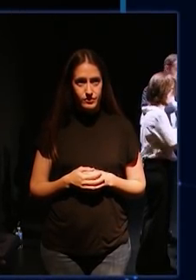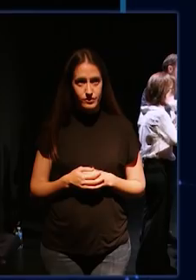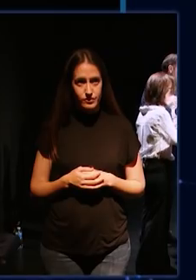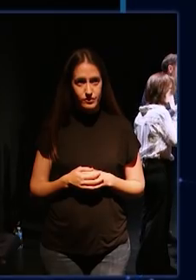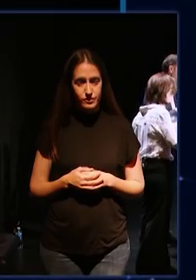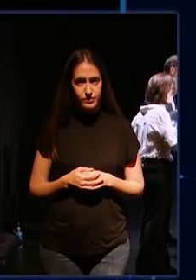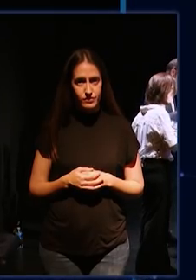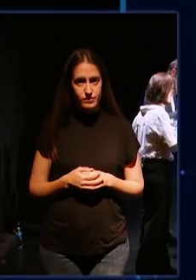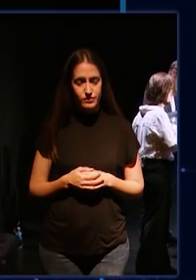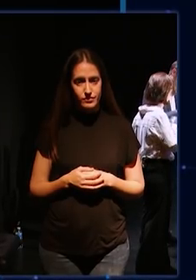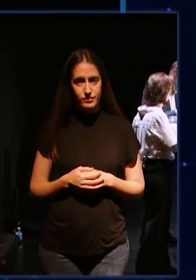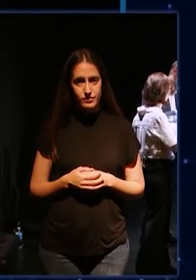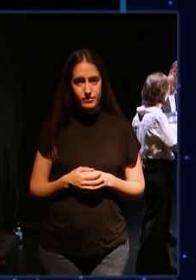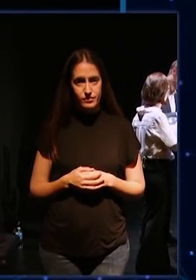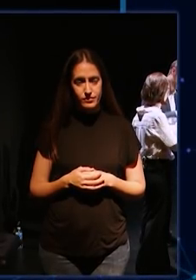Gràcies.